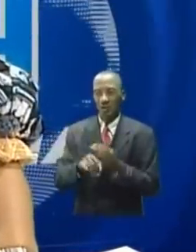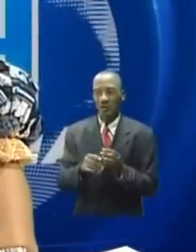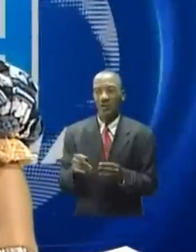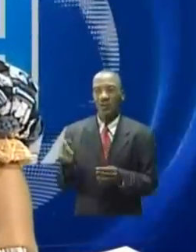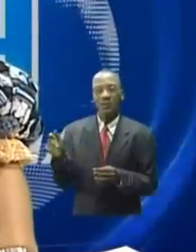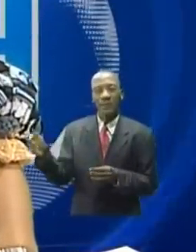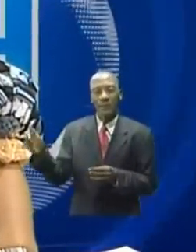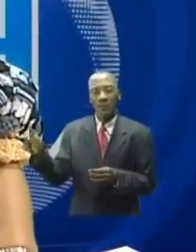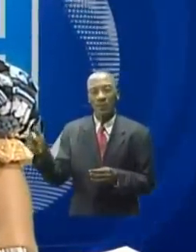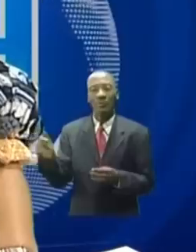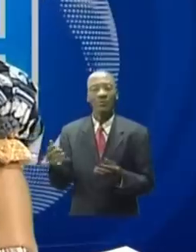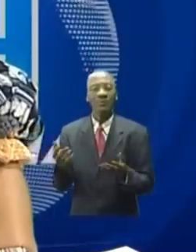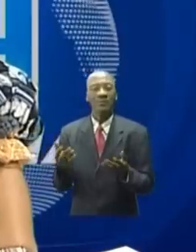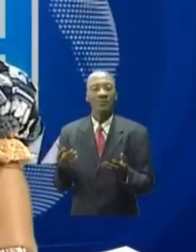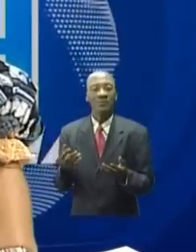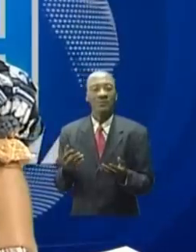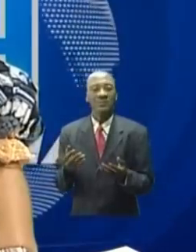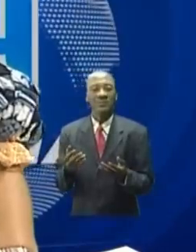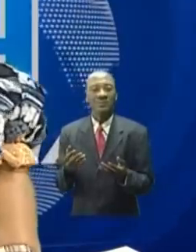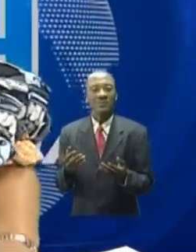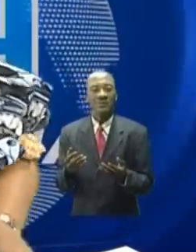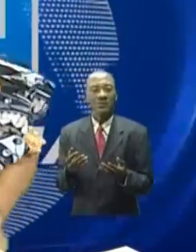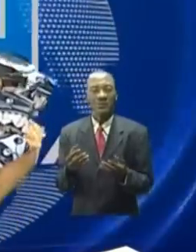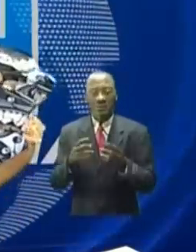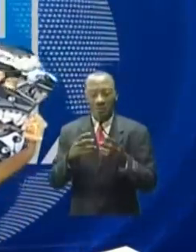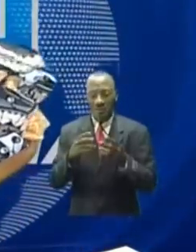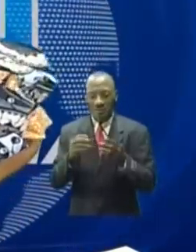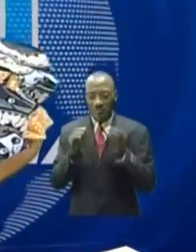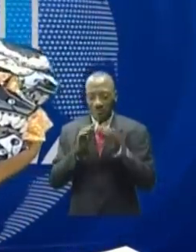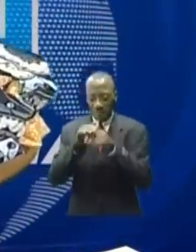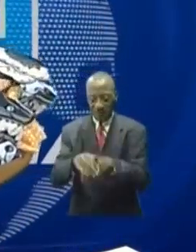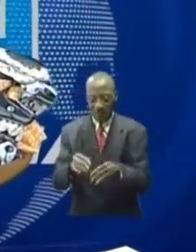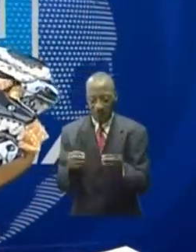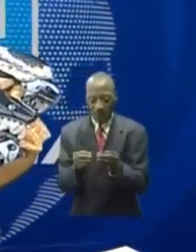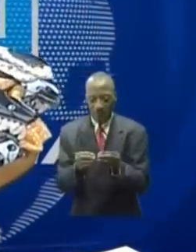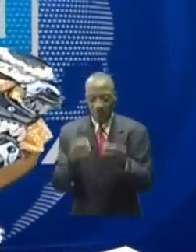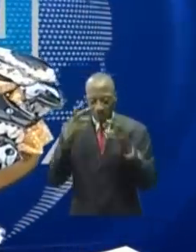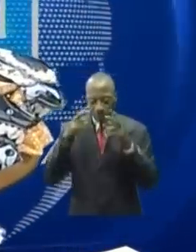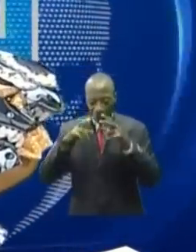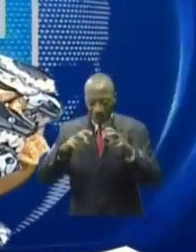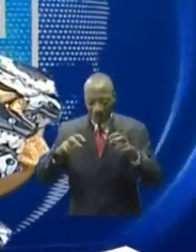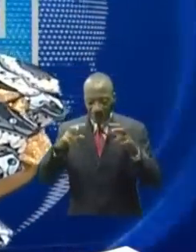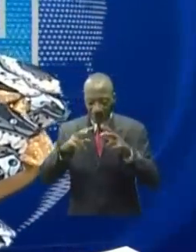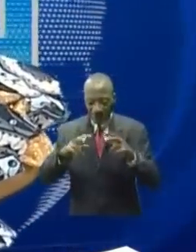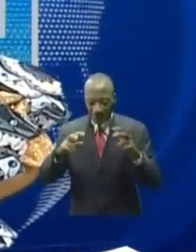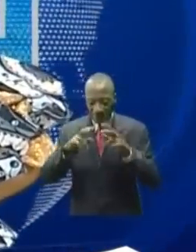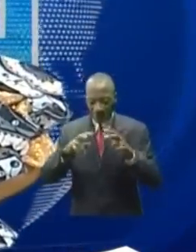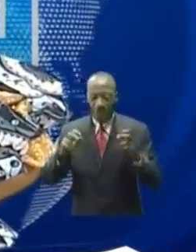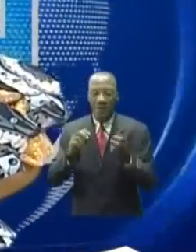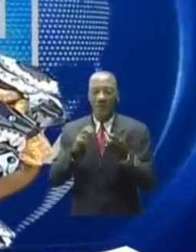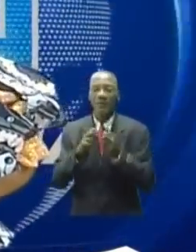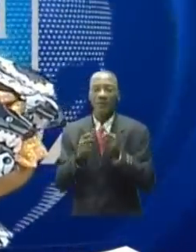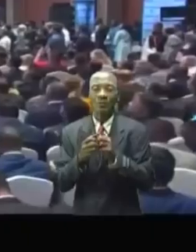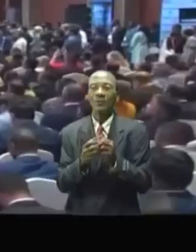ses assises, a remercié le gouvernement indien pour le financement du barrage de Katende. Anim Balaka pour le commentaire.